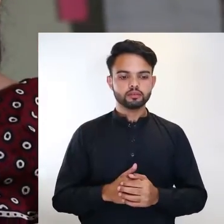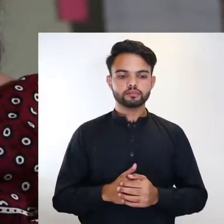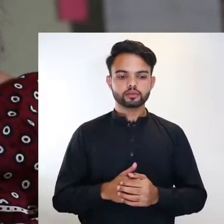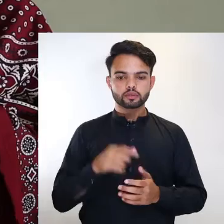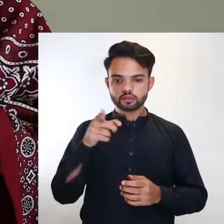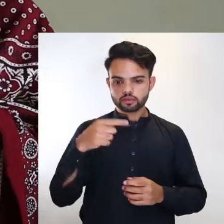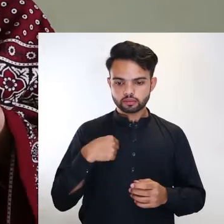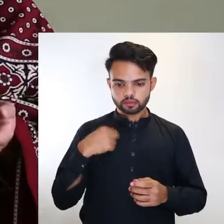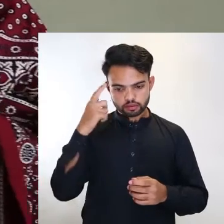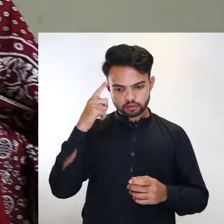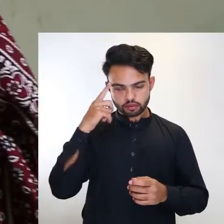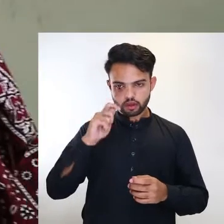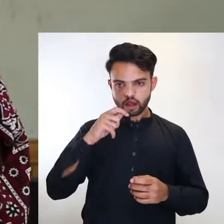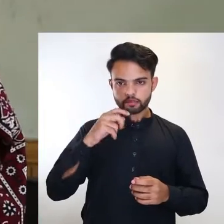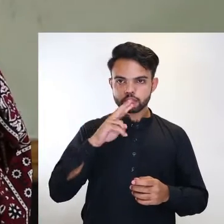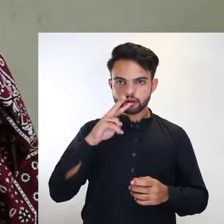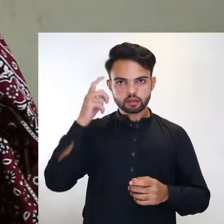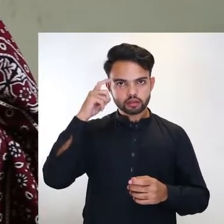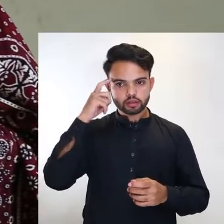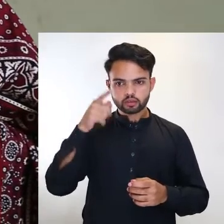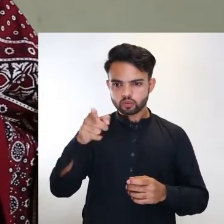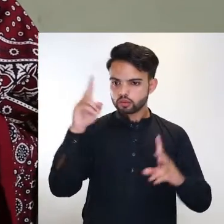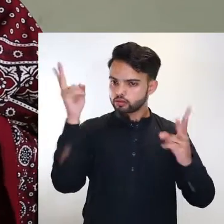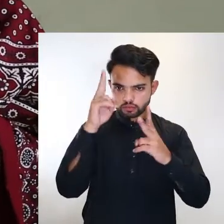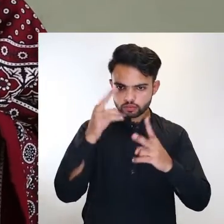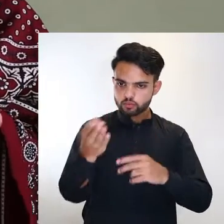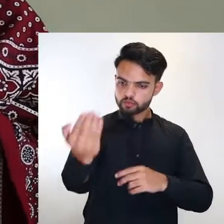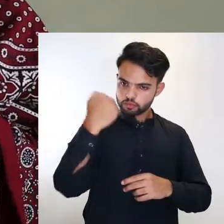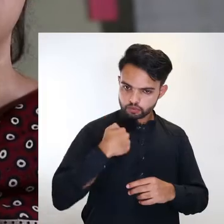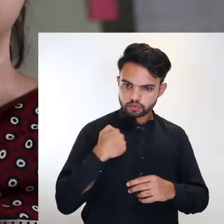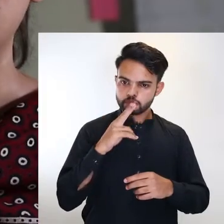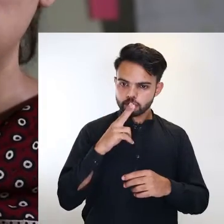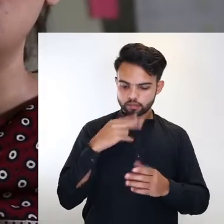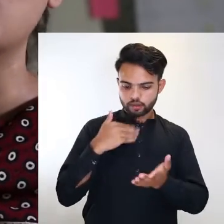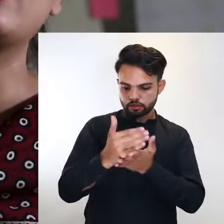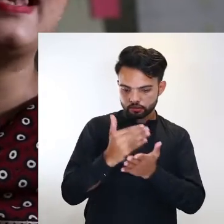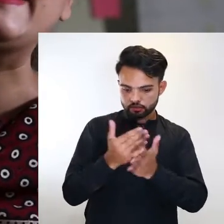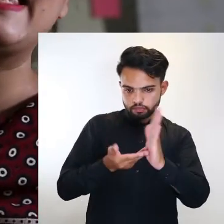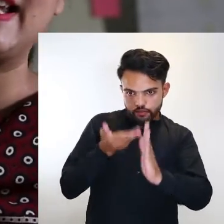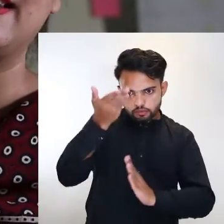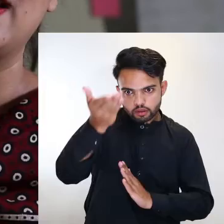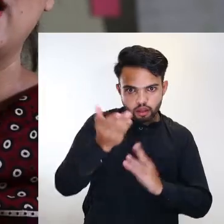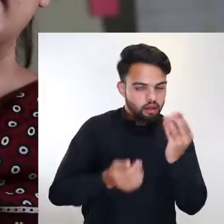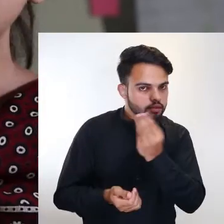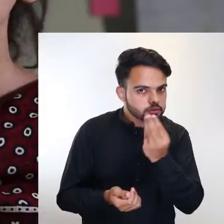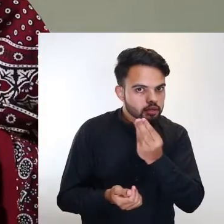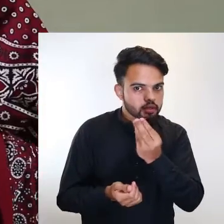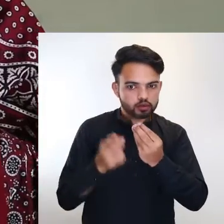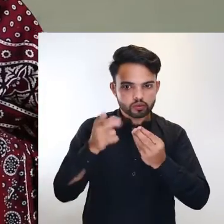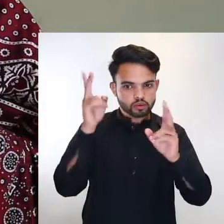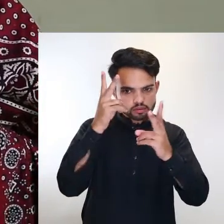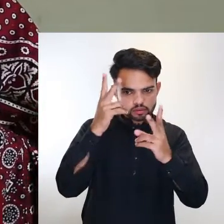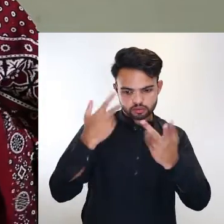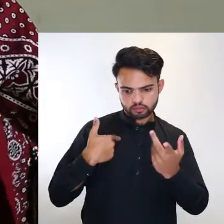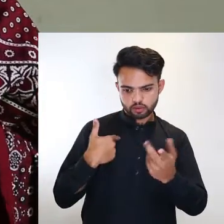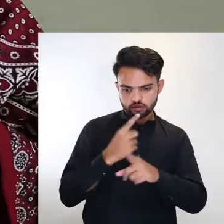है। मुझे आप लोगों से पूछना चाहिए था कि आप सब लोगों ने अच्छी तरह से सारी चीज़ें नोट कर ली हैं या नहीं, ताकि मुझे मालूम हो